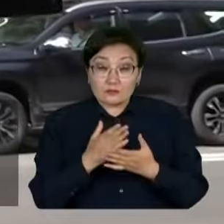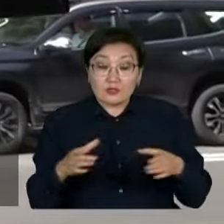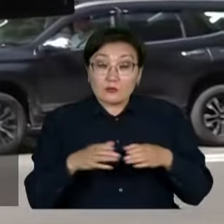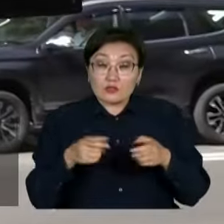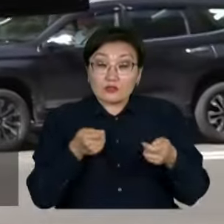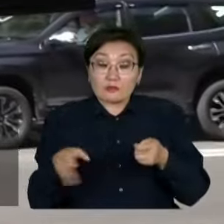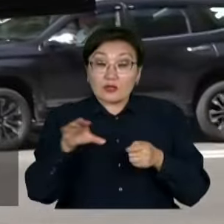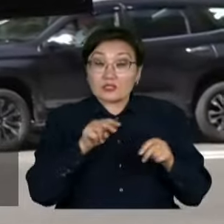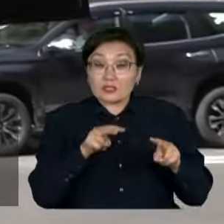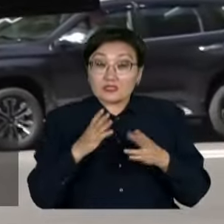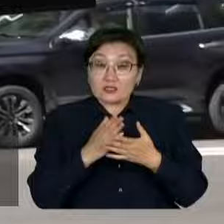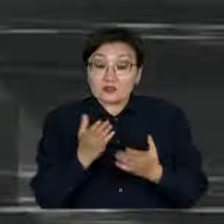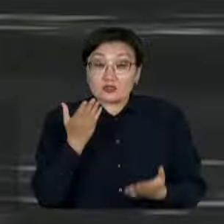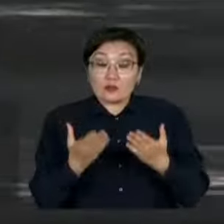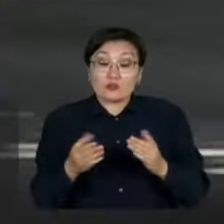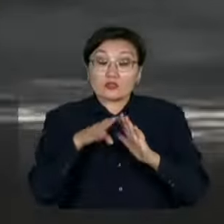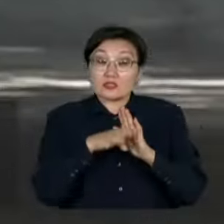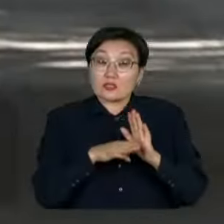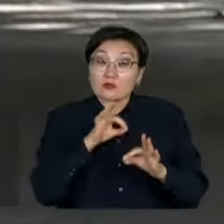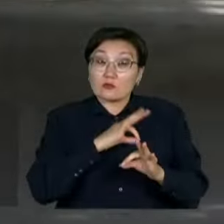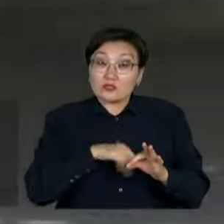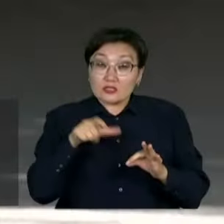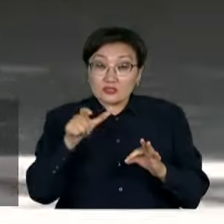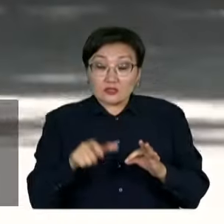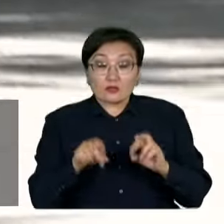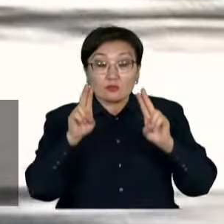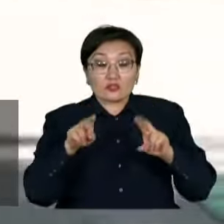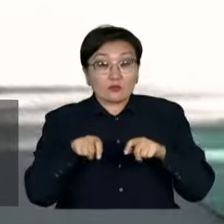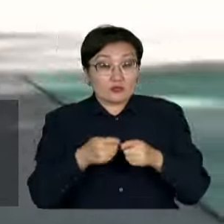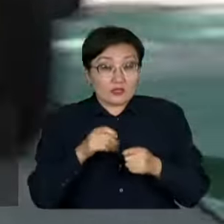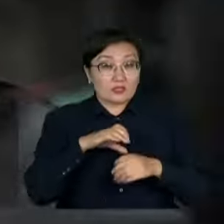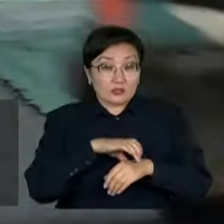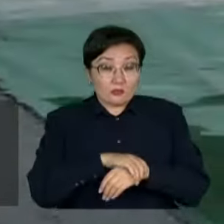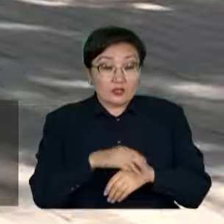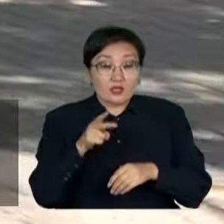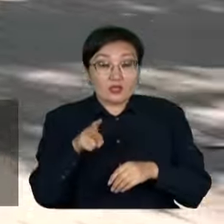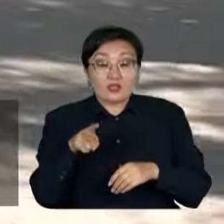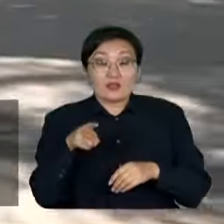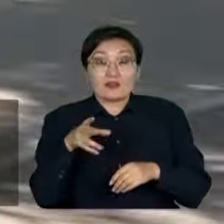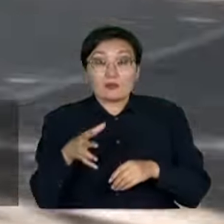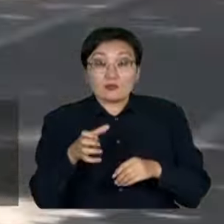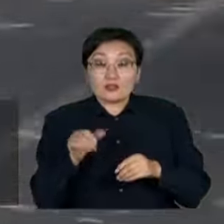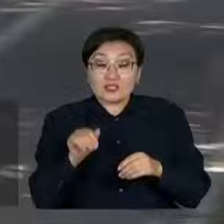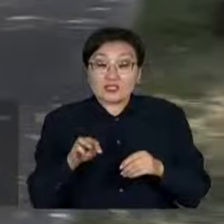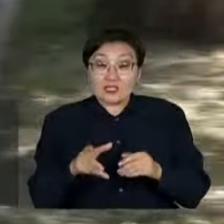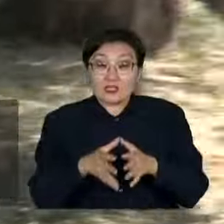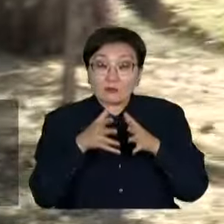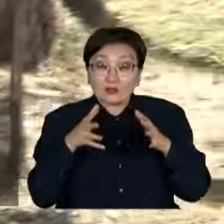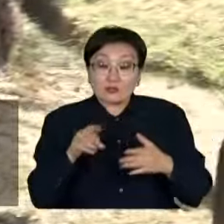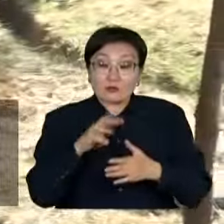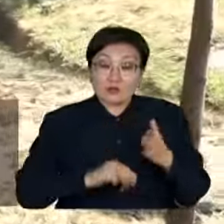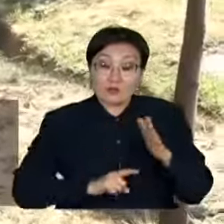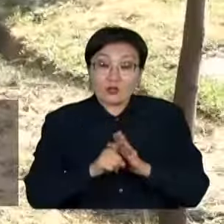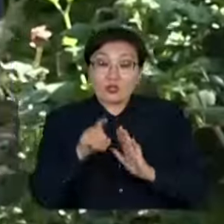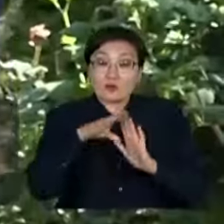барлығы қадағаланатынын айтып, егер қосымша қолданушыларының ереже бұзғаны анықталса, 2,5 мың теңгеден бастап айыппұл салынуы, тіпті